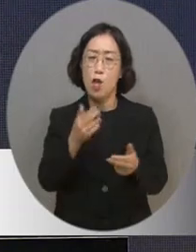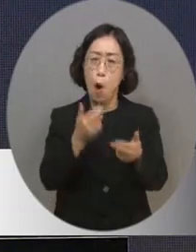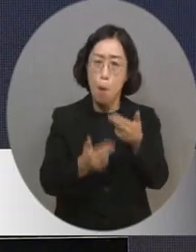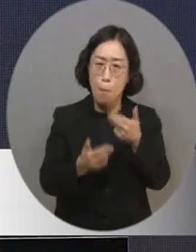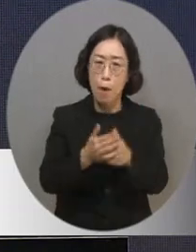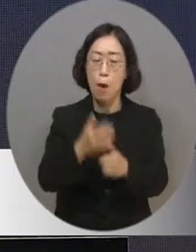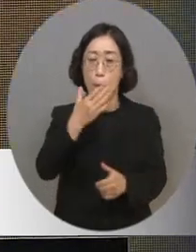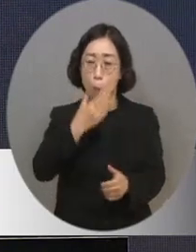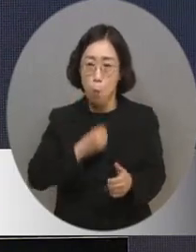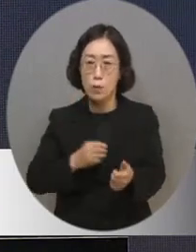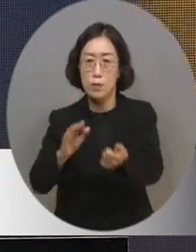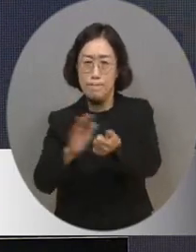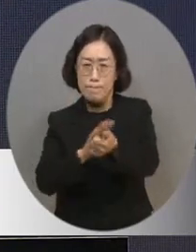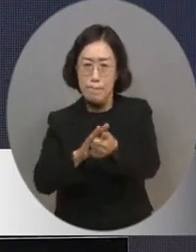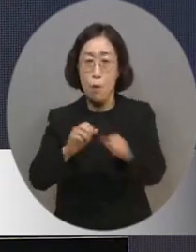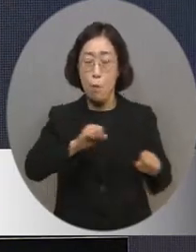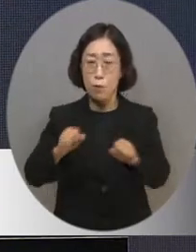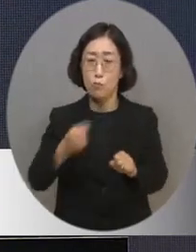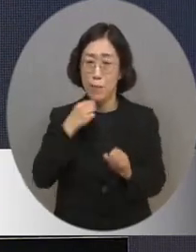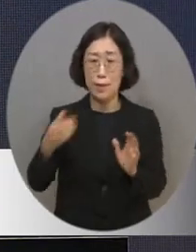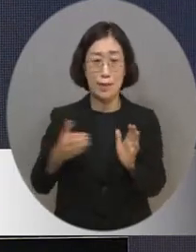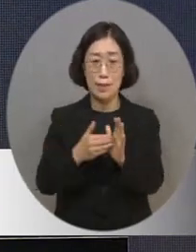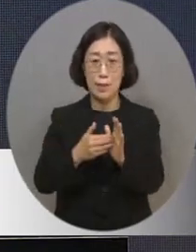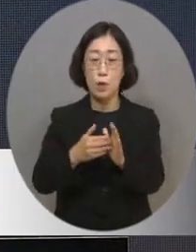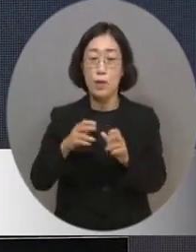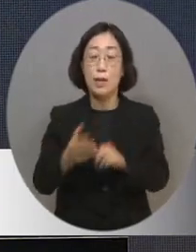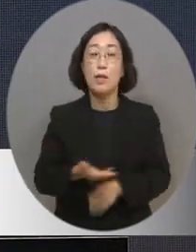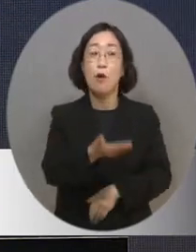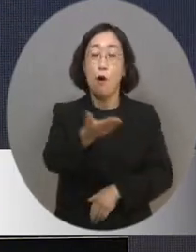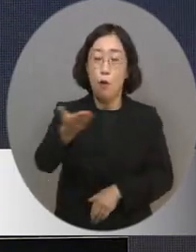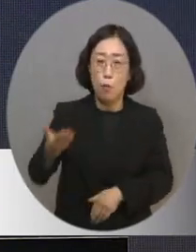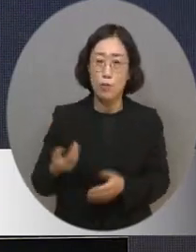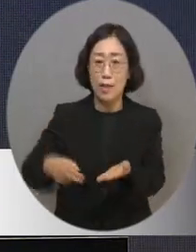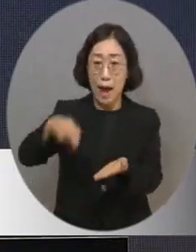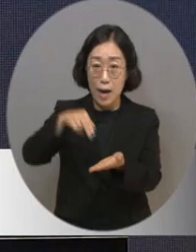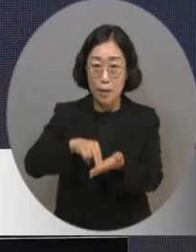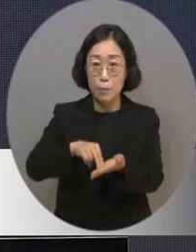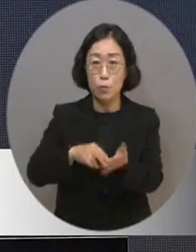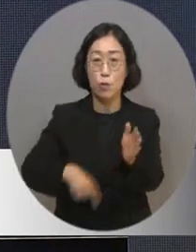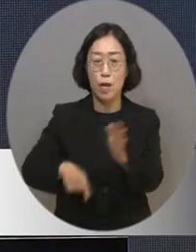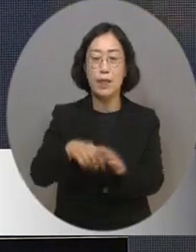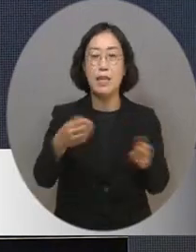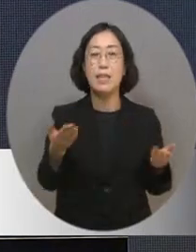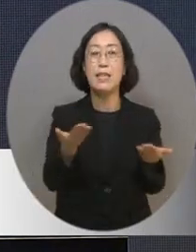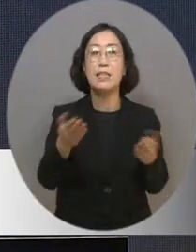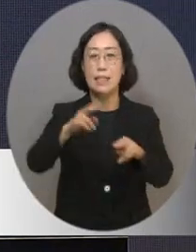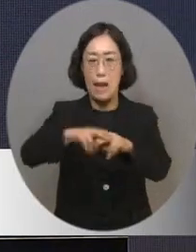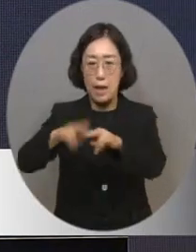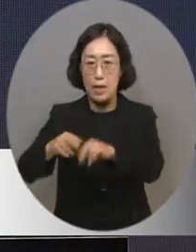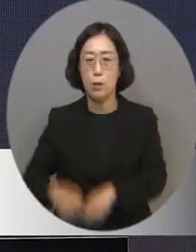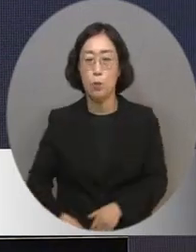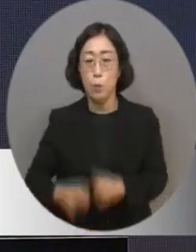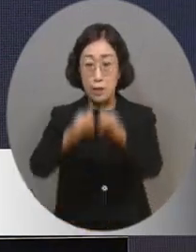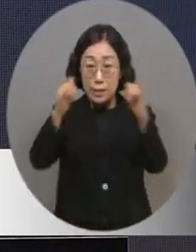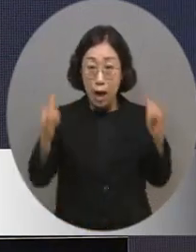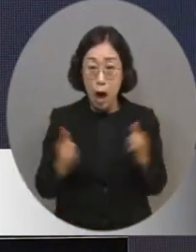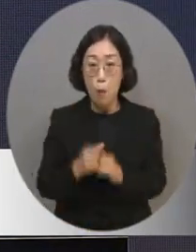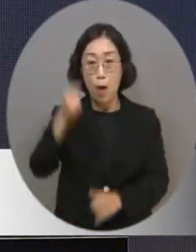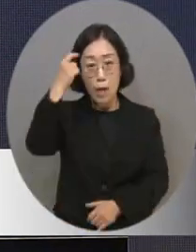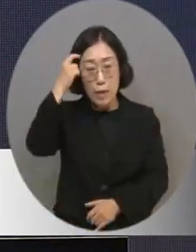확충에 그치지만 않고 우리 장애인 여러분들의 자립을 위한 일자리 창출 또 사회 전반의 인식